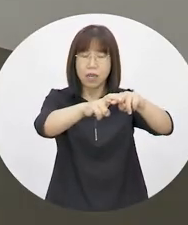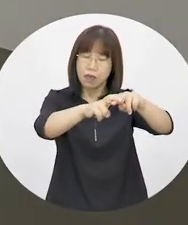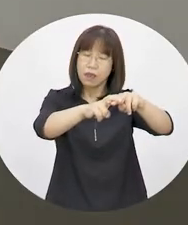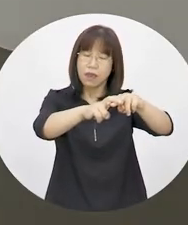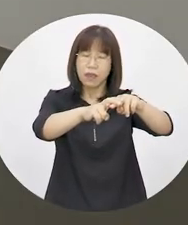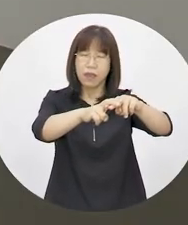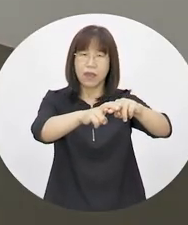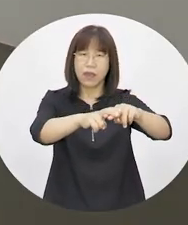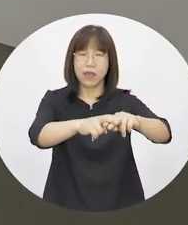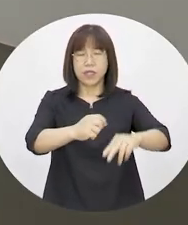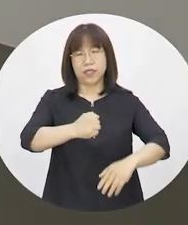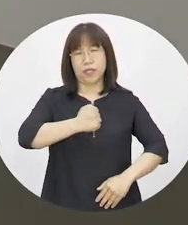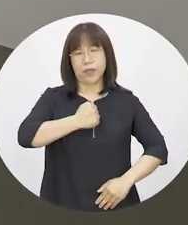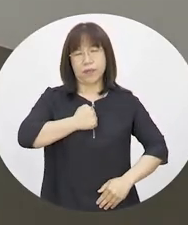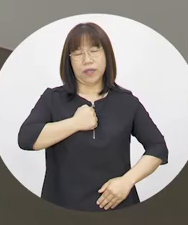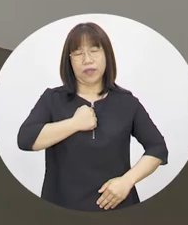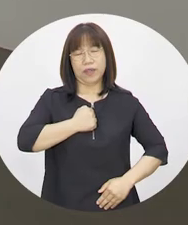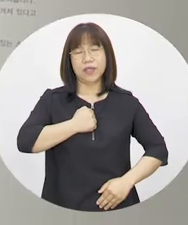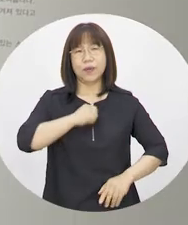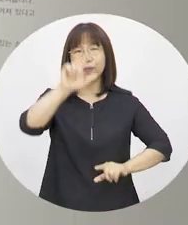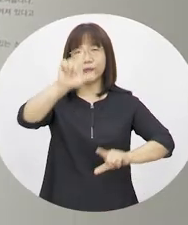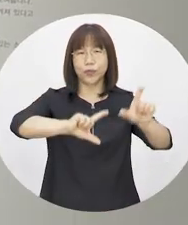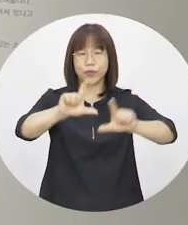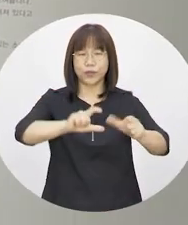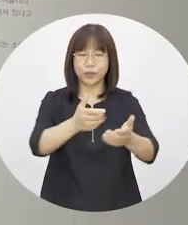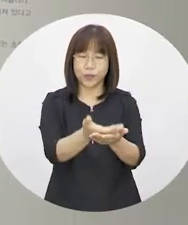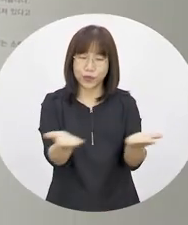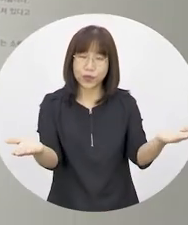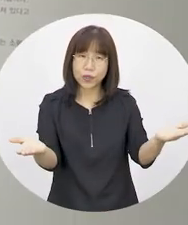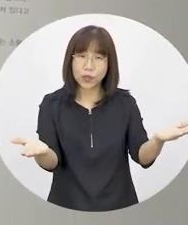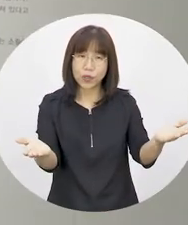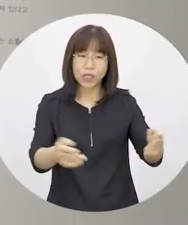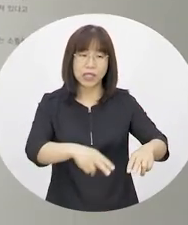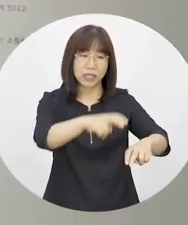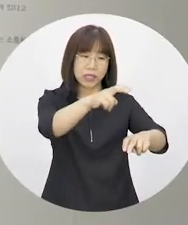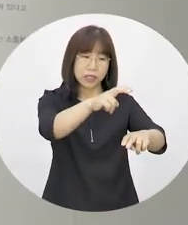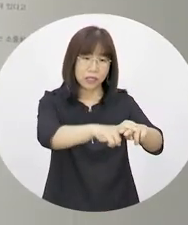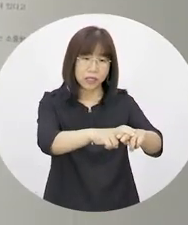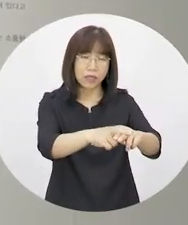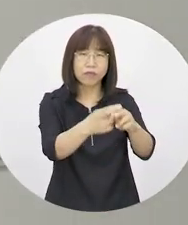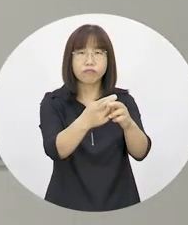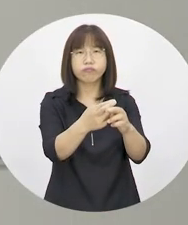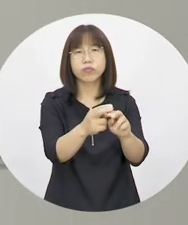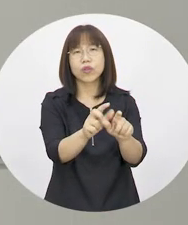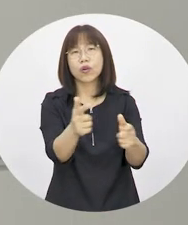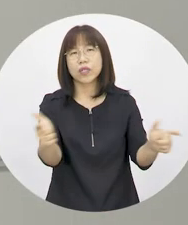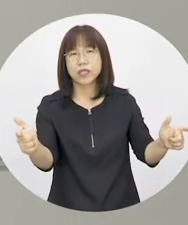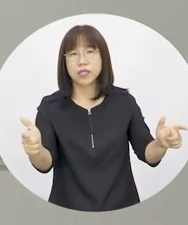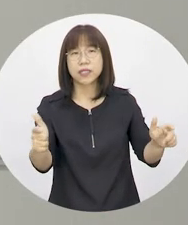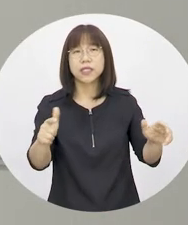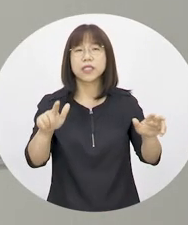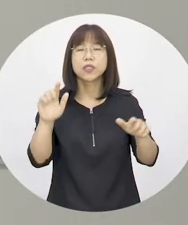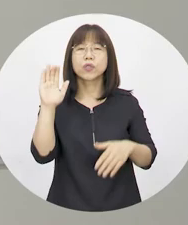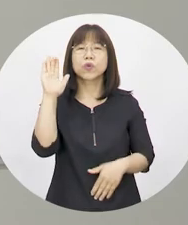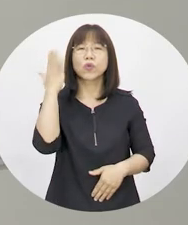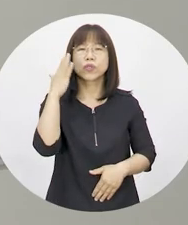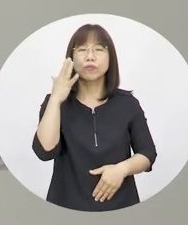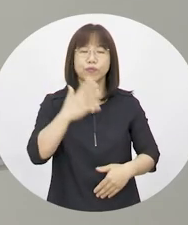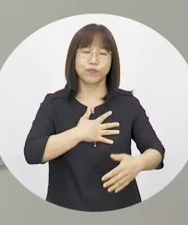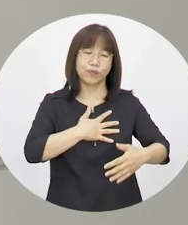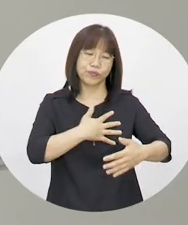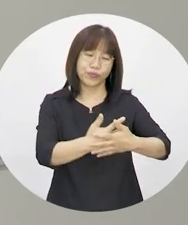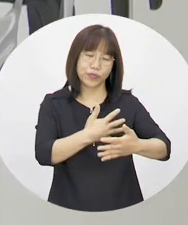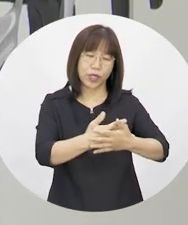담아낸 드로잉과 작품을 선보입니다. 제 역할과 의미를 상실한 의자를 통해 사라져가는 일상에서